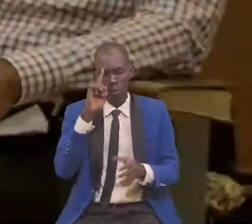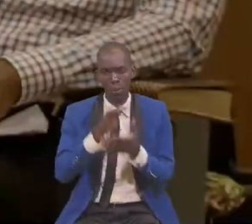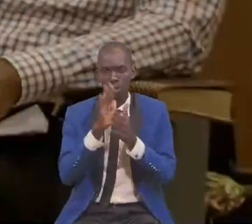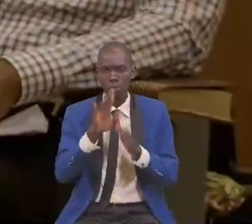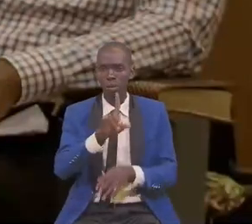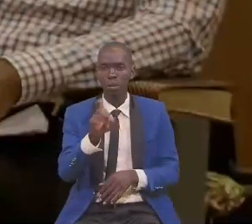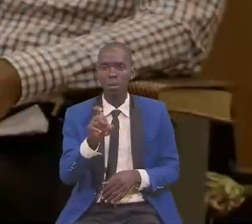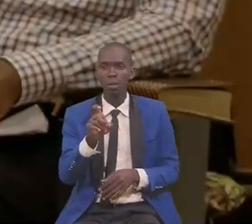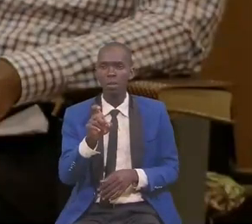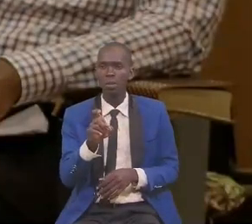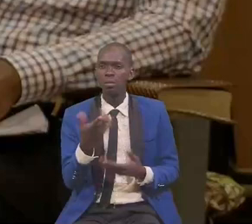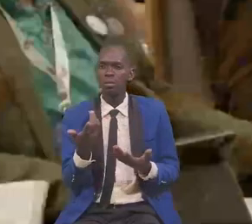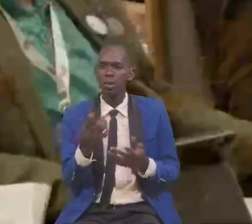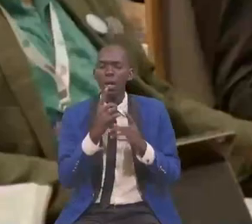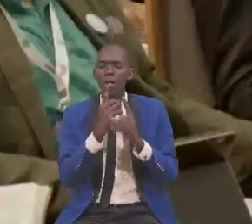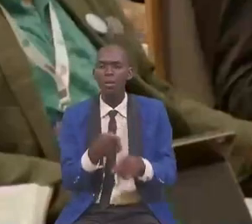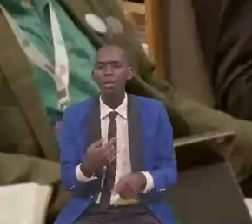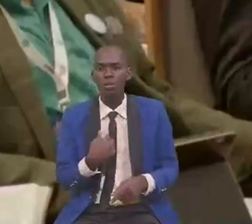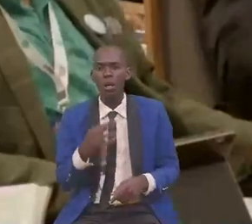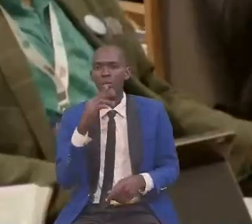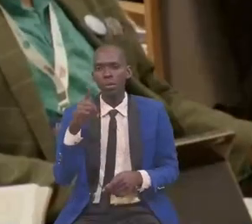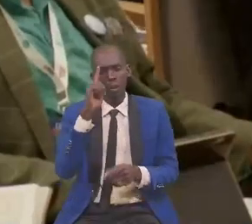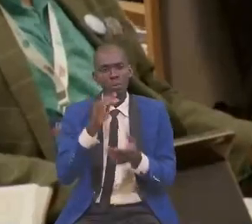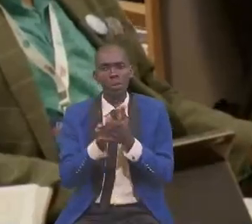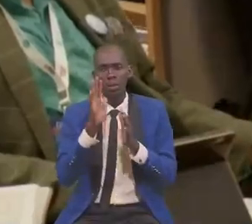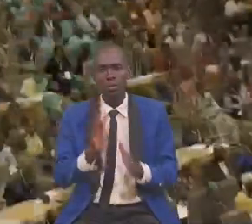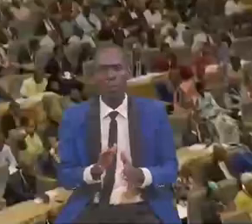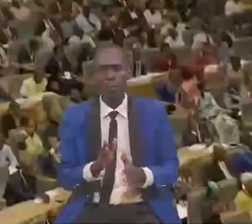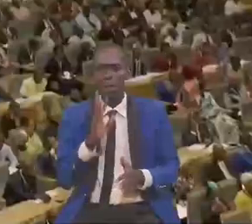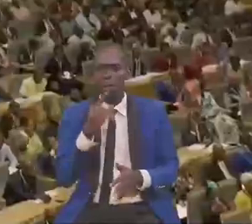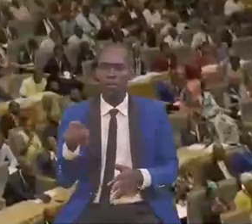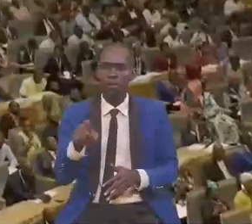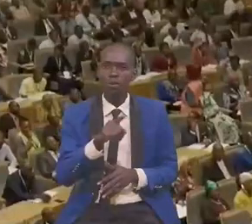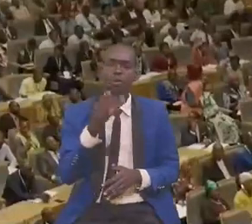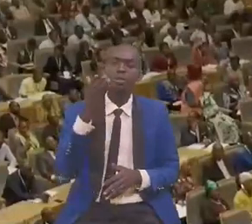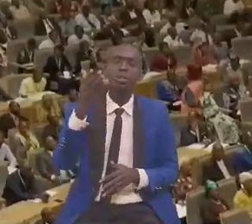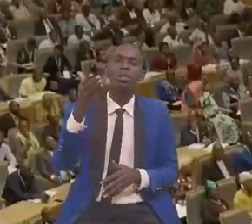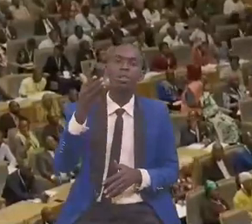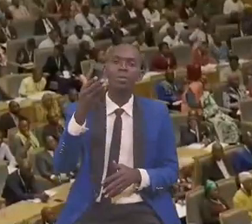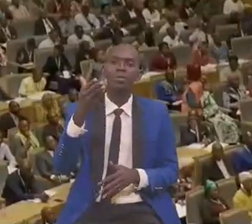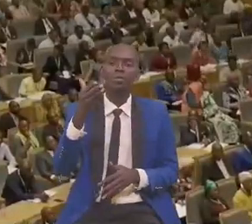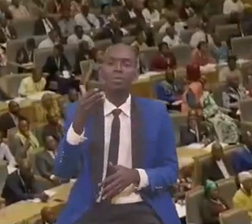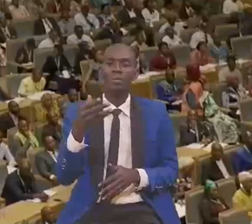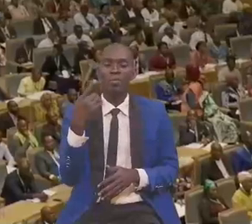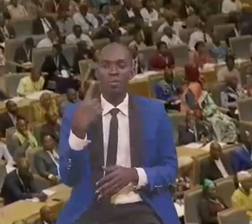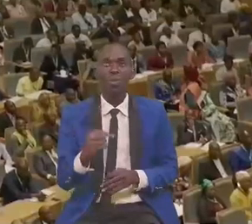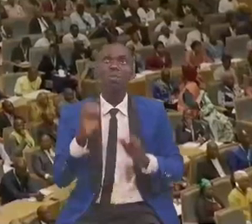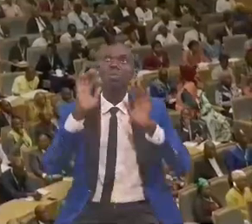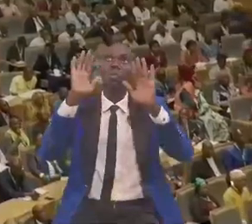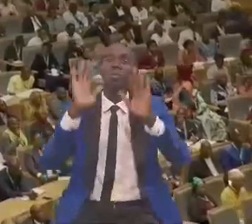sont là? Est-ce qu'ils sont en haut là-bas? Les signes, les miracles vont vous accompagner.